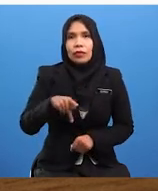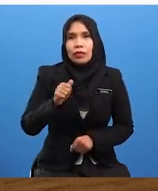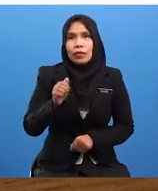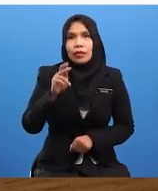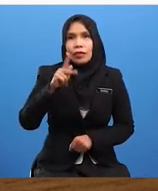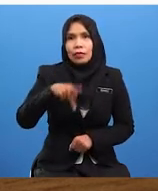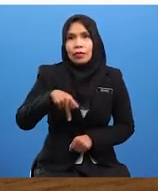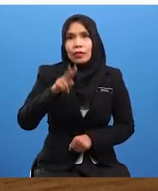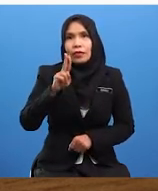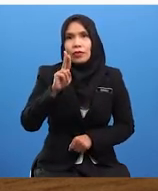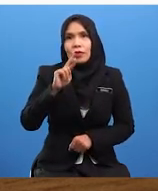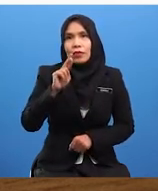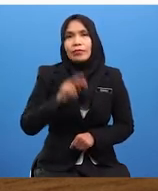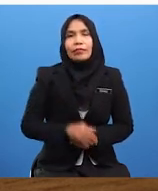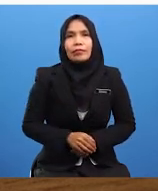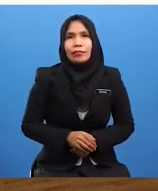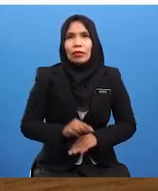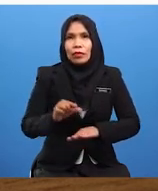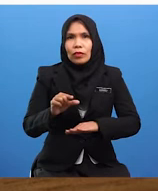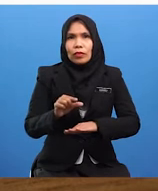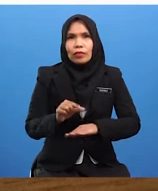penolakan minyak dengan air.